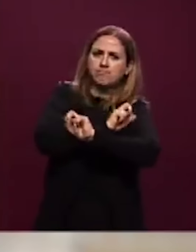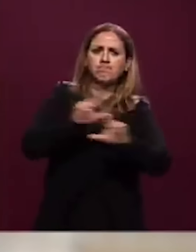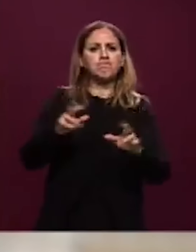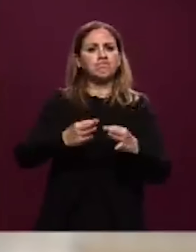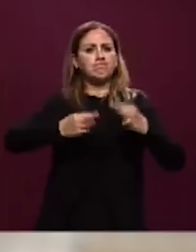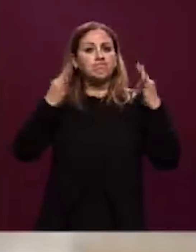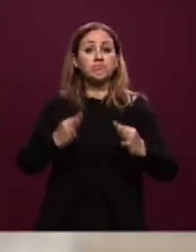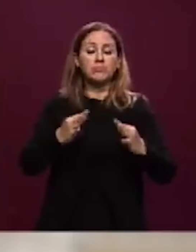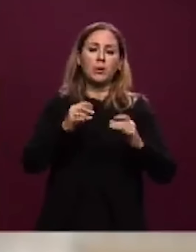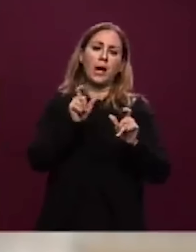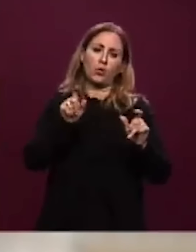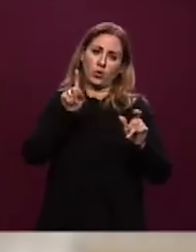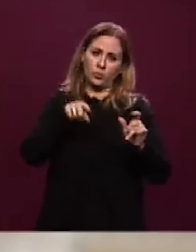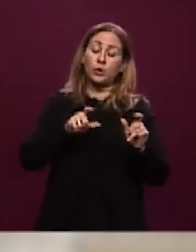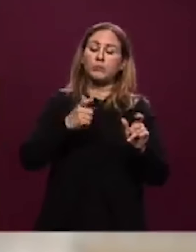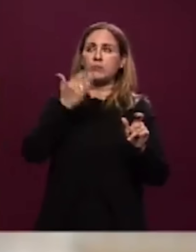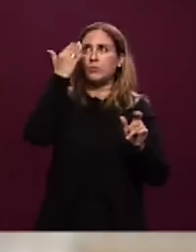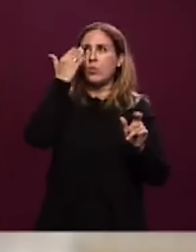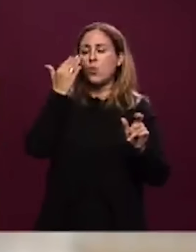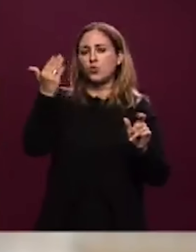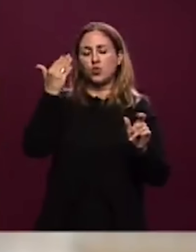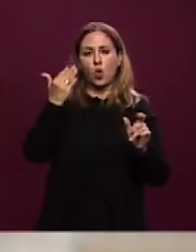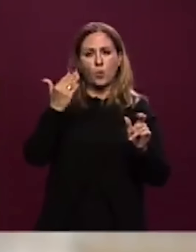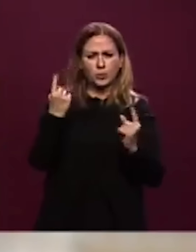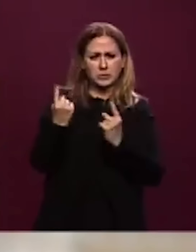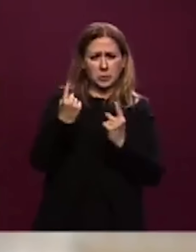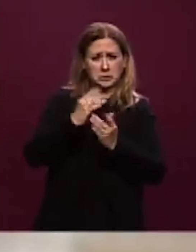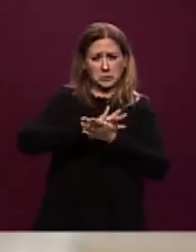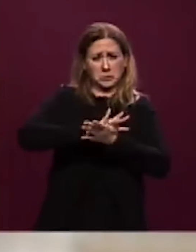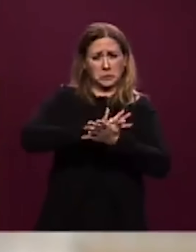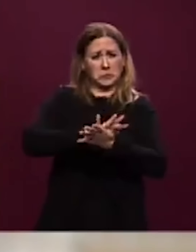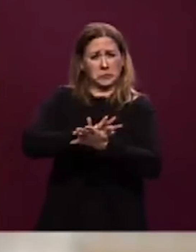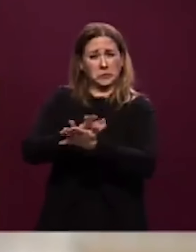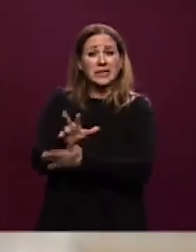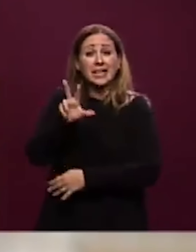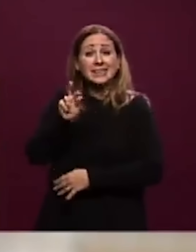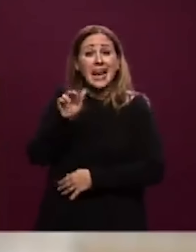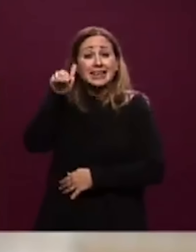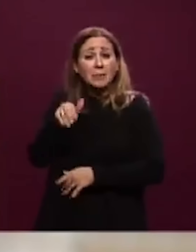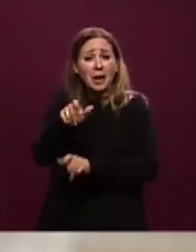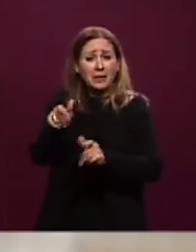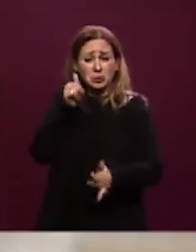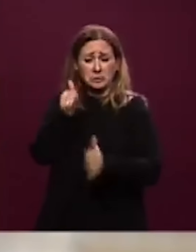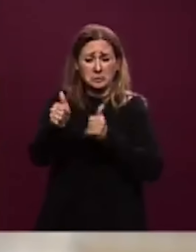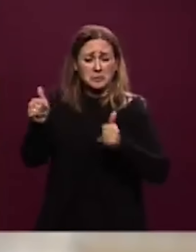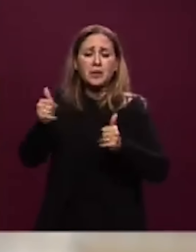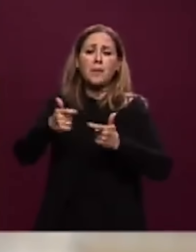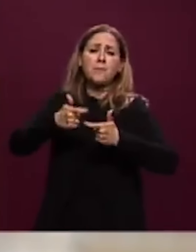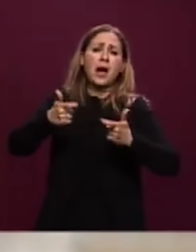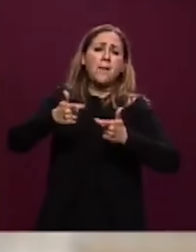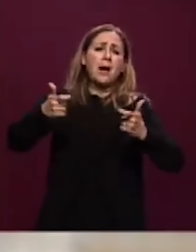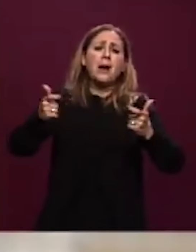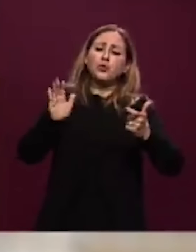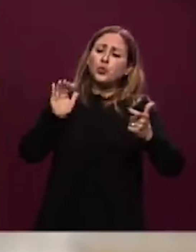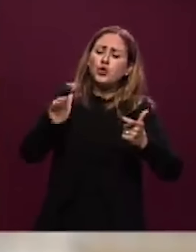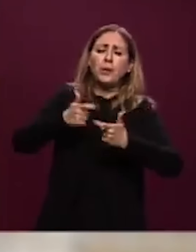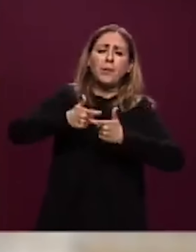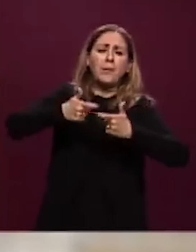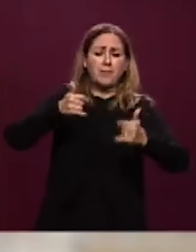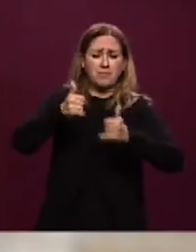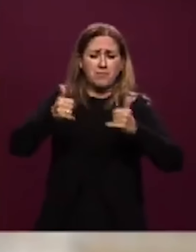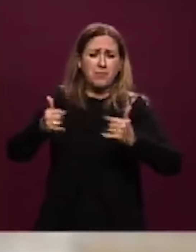merita, purtroppo, una carneficina da 30.000 persone che sta aumentando di giorno in giorno. Dove